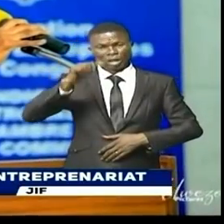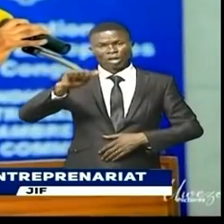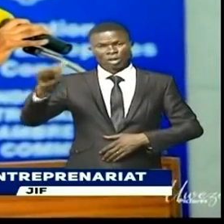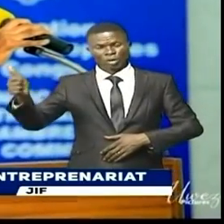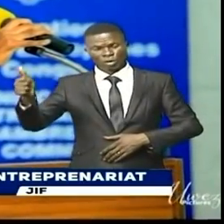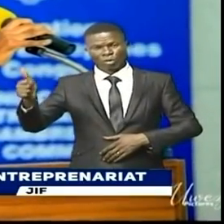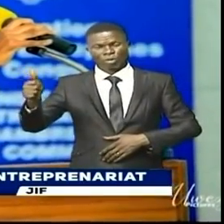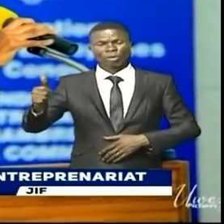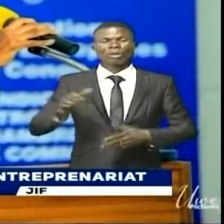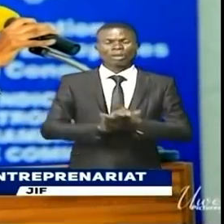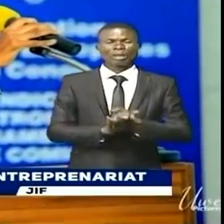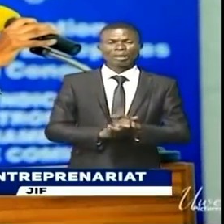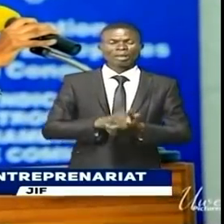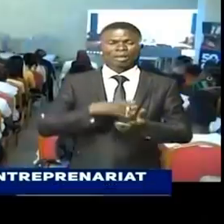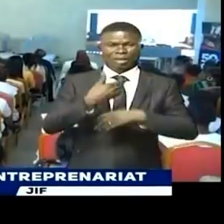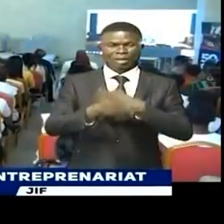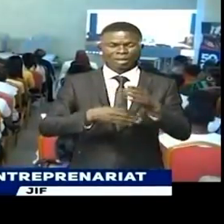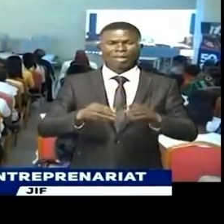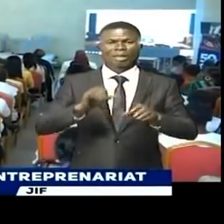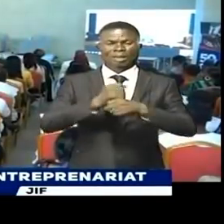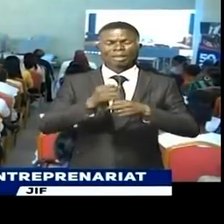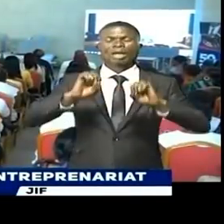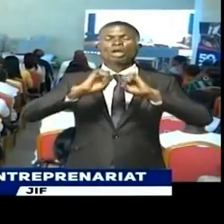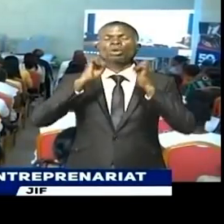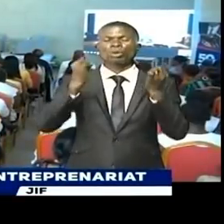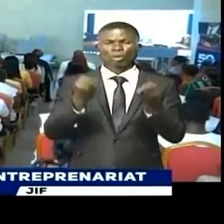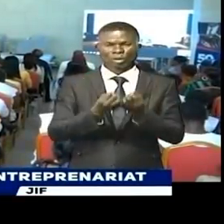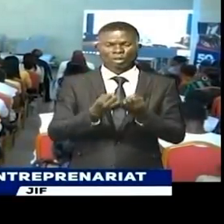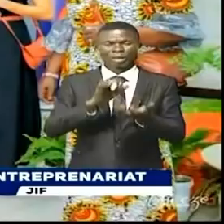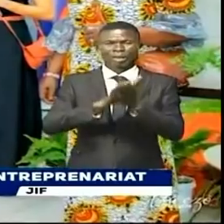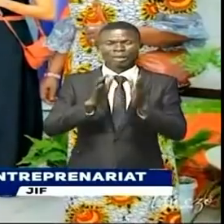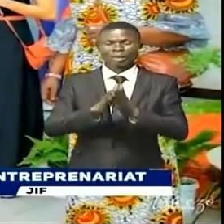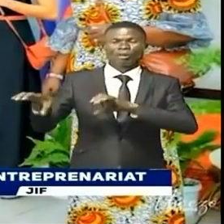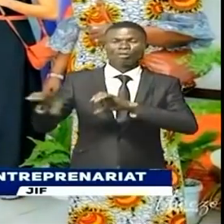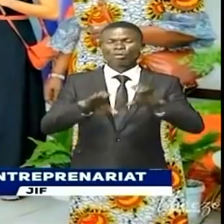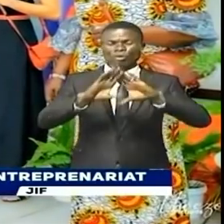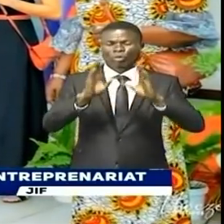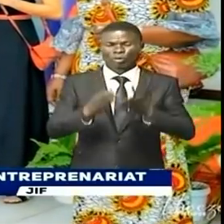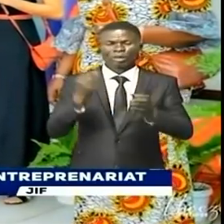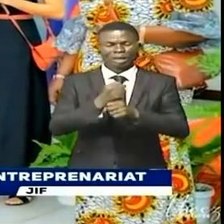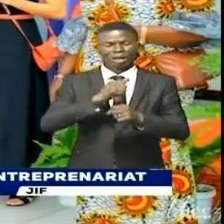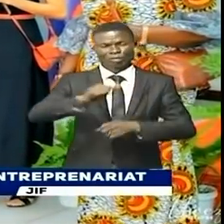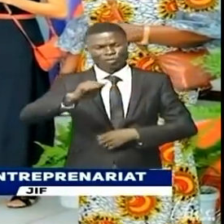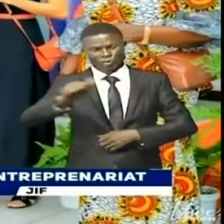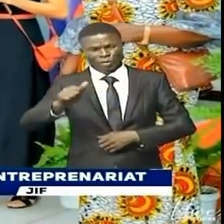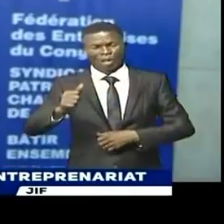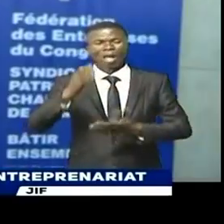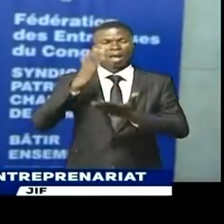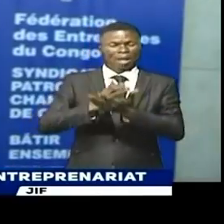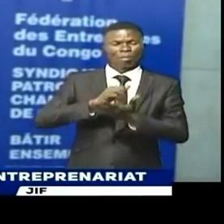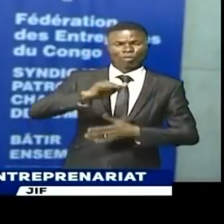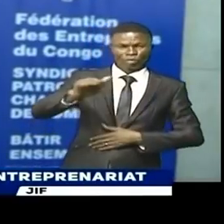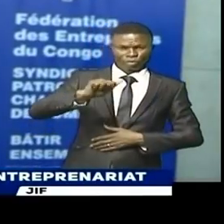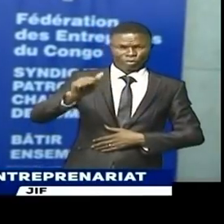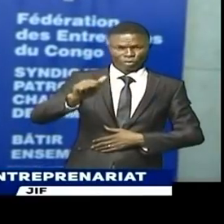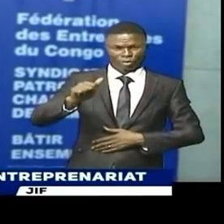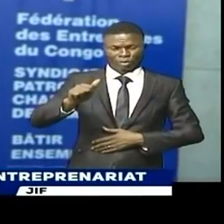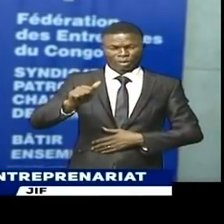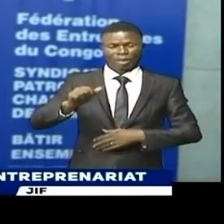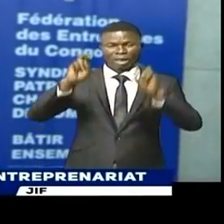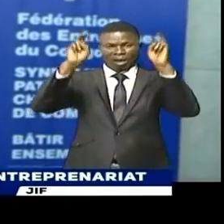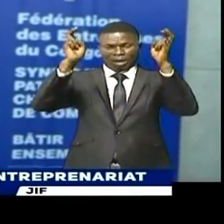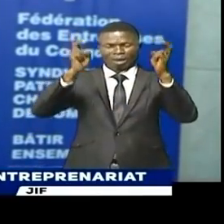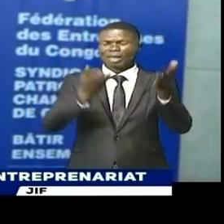ligne aux et l'entrepreneuriat devenait actrice de votre vie professionnelle et privée pour vous-même reste ce thème